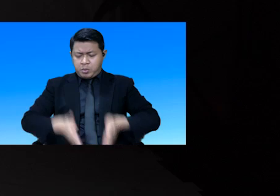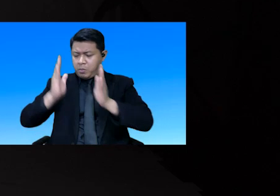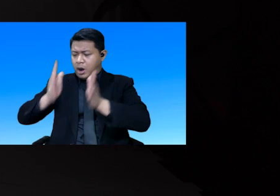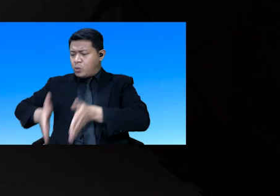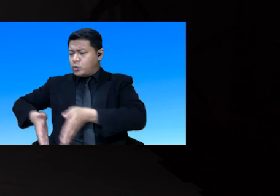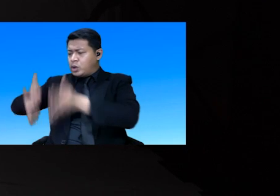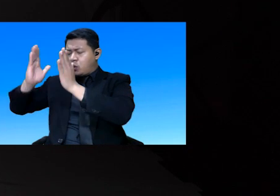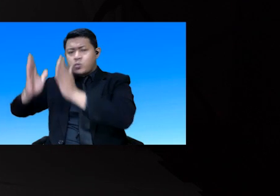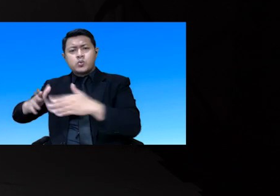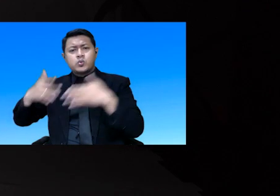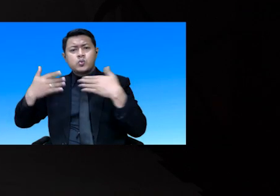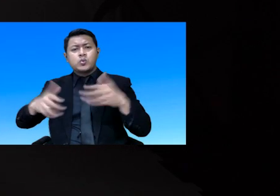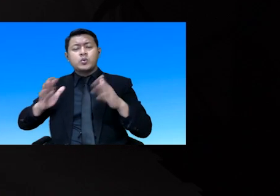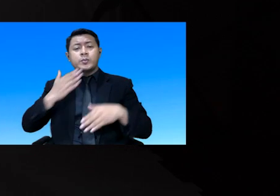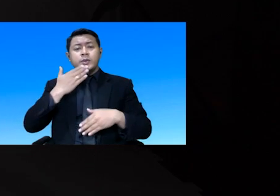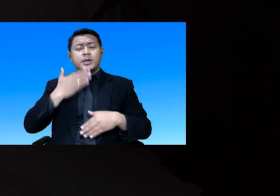pembangunan ini